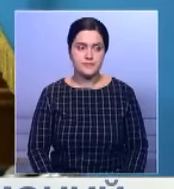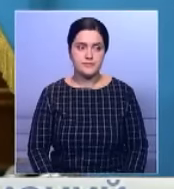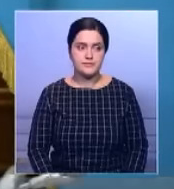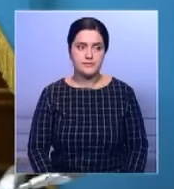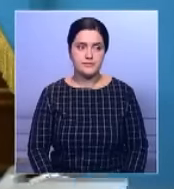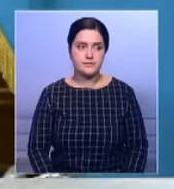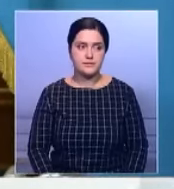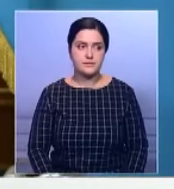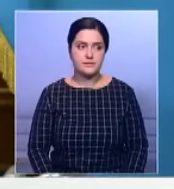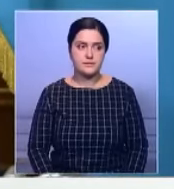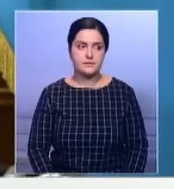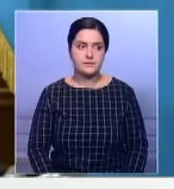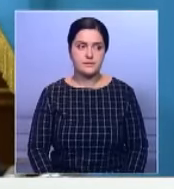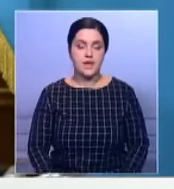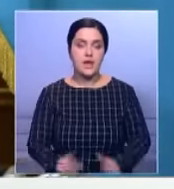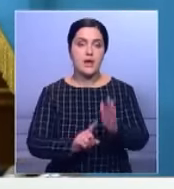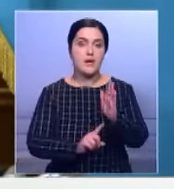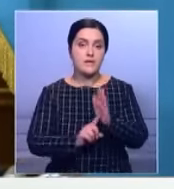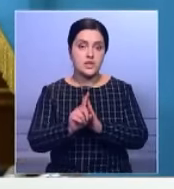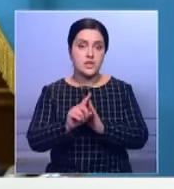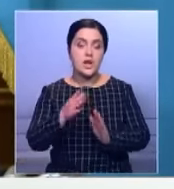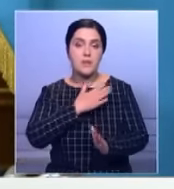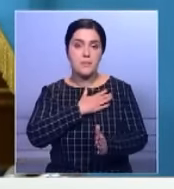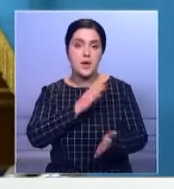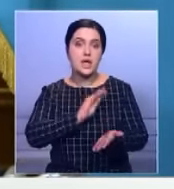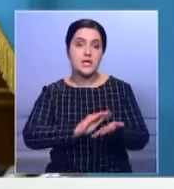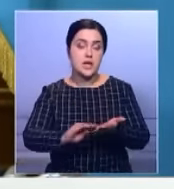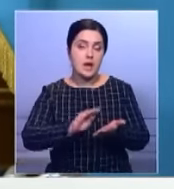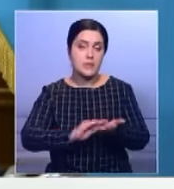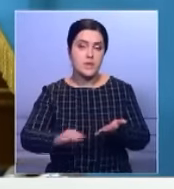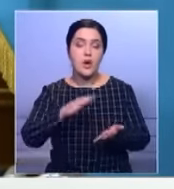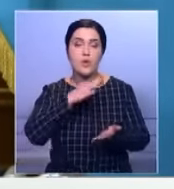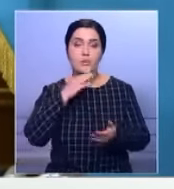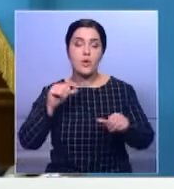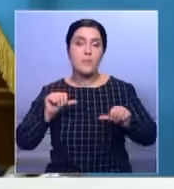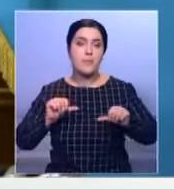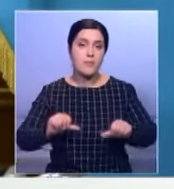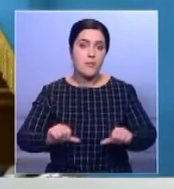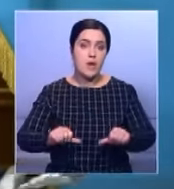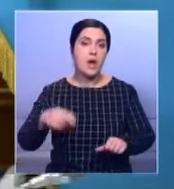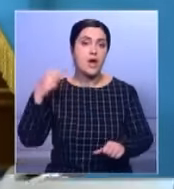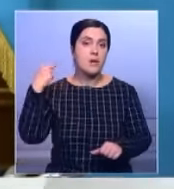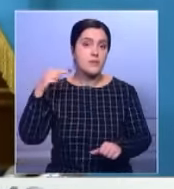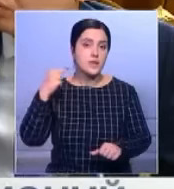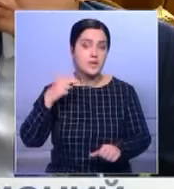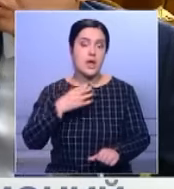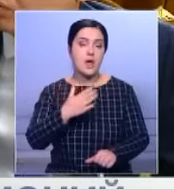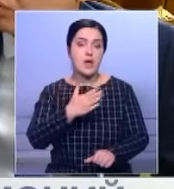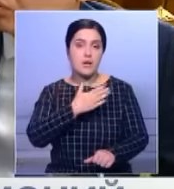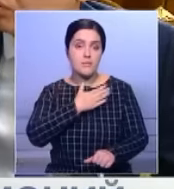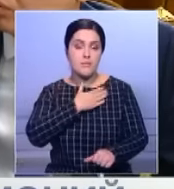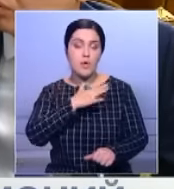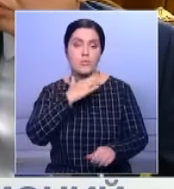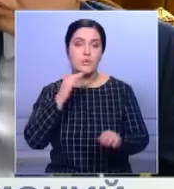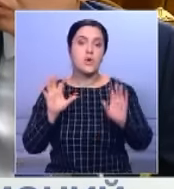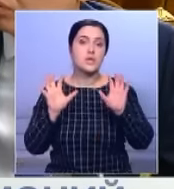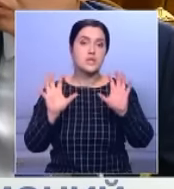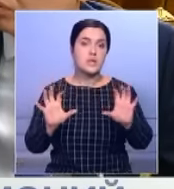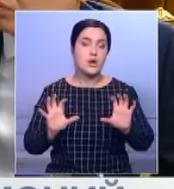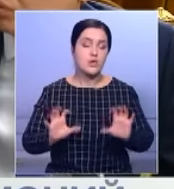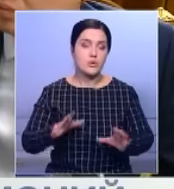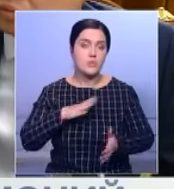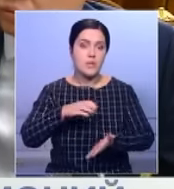На первых порах мы написали много полномочий президенту, это в законах во многих.